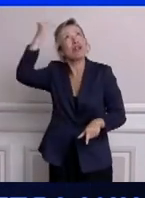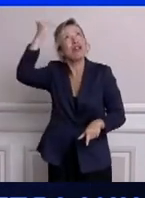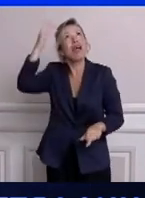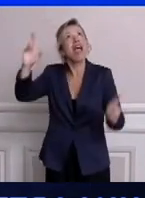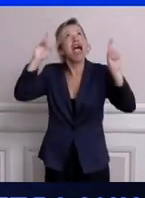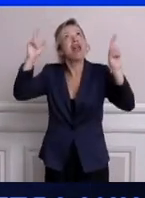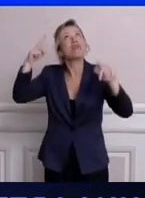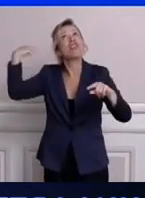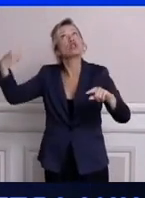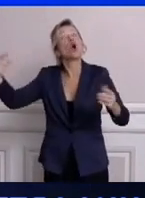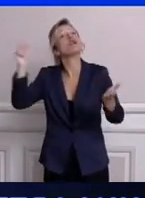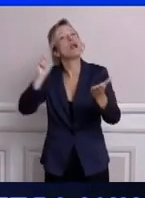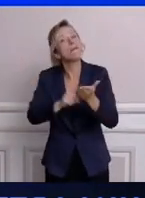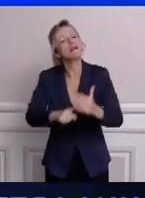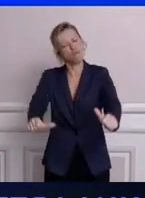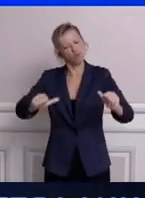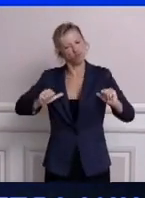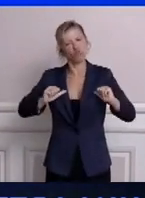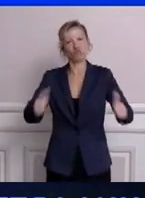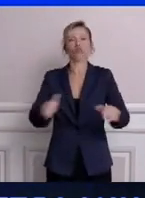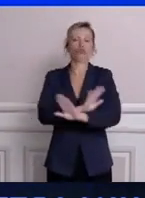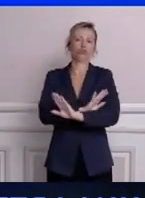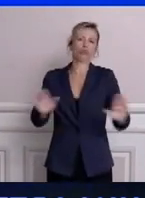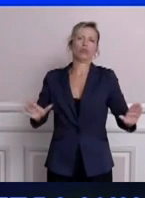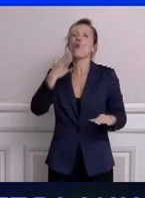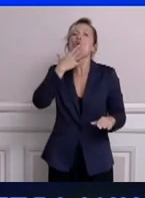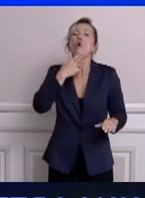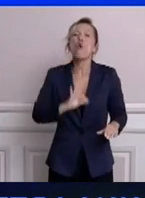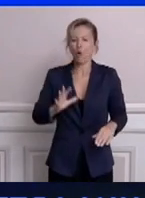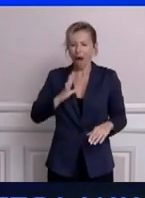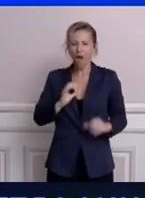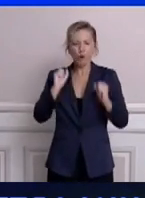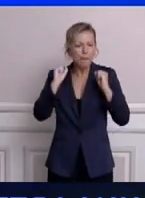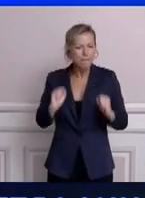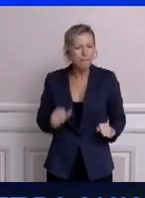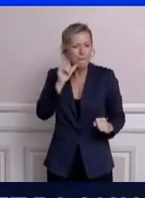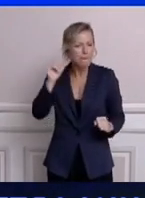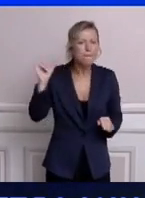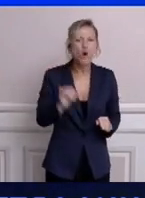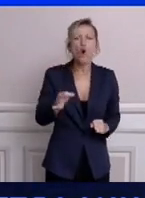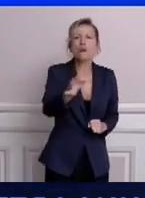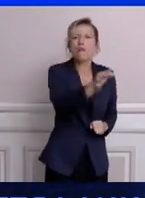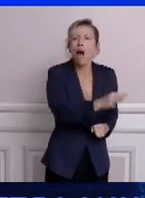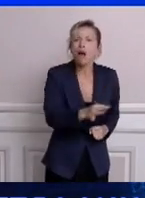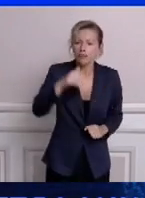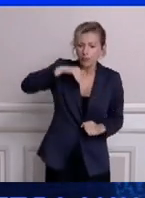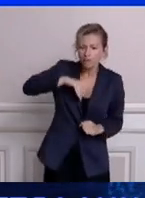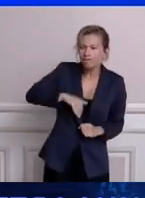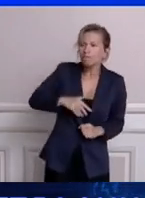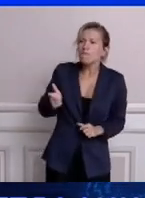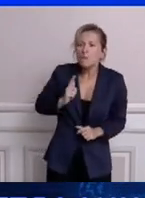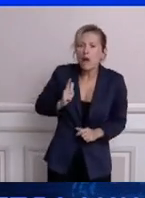προτάσσουν. Αυτό ακριβώς πρέπει να αλλάξει, γιατί οι κάτοικοι των νησιών μας περιμένουν περισσότερα και αξίζουν